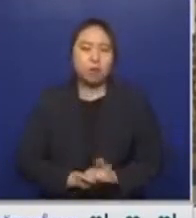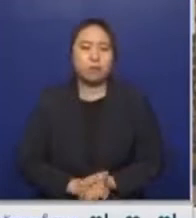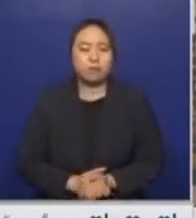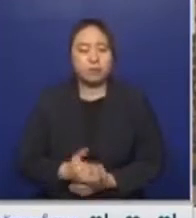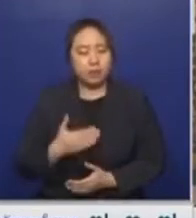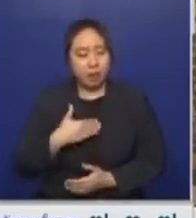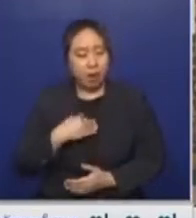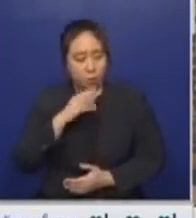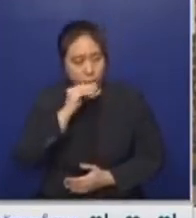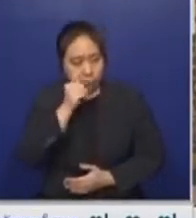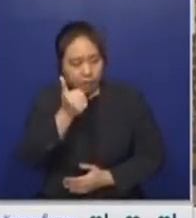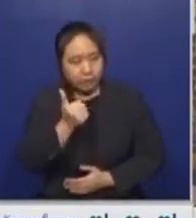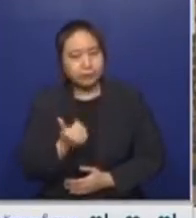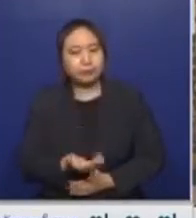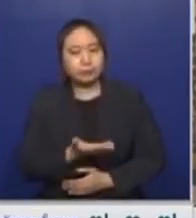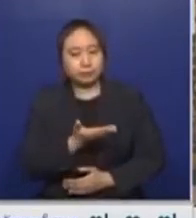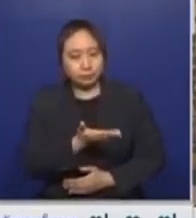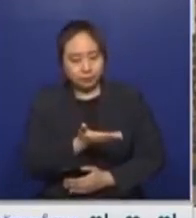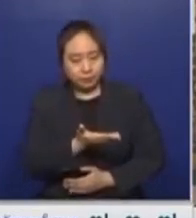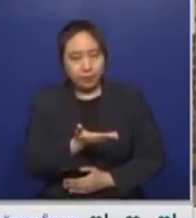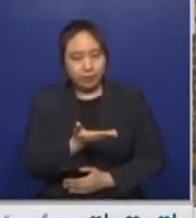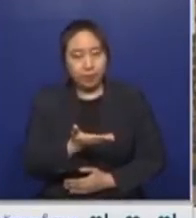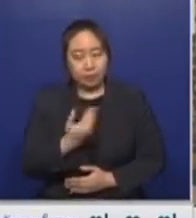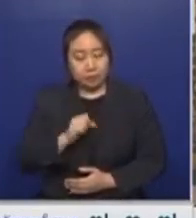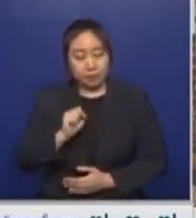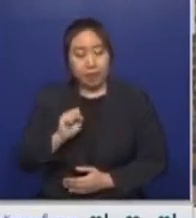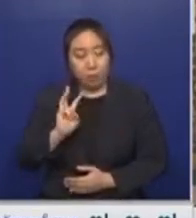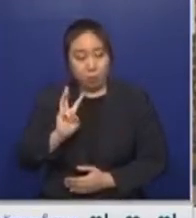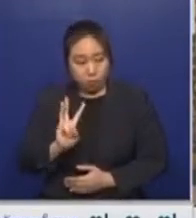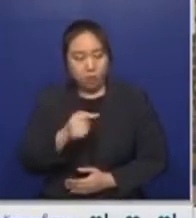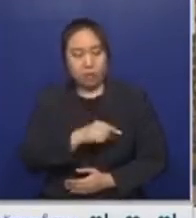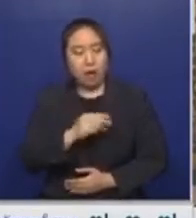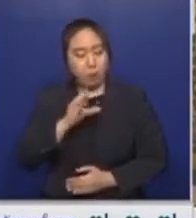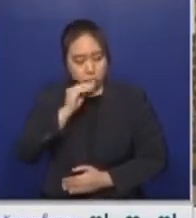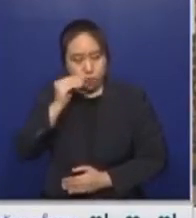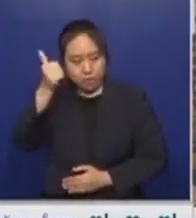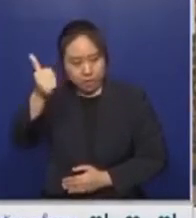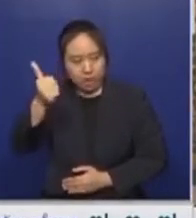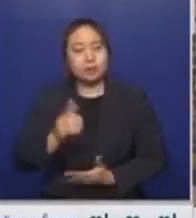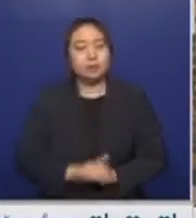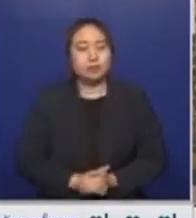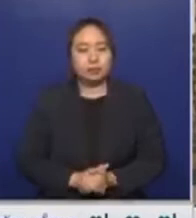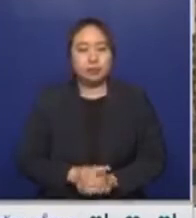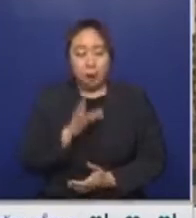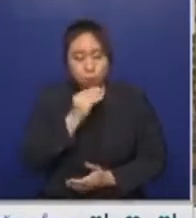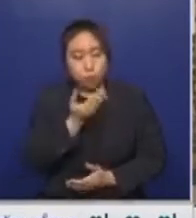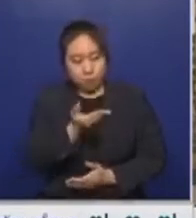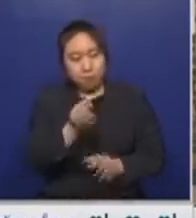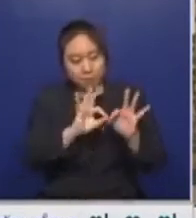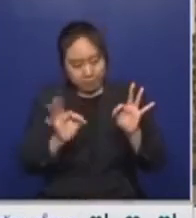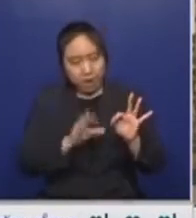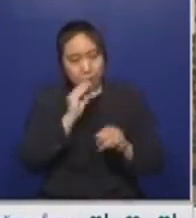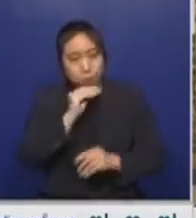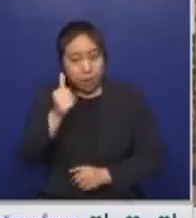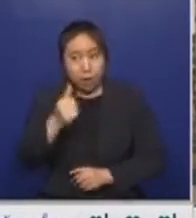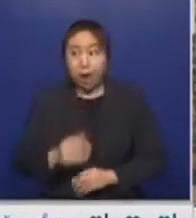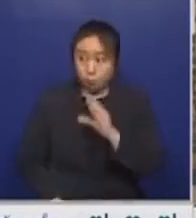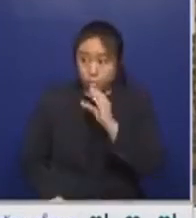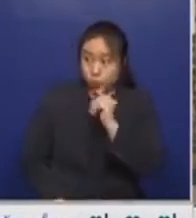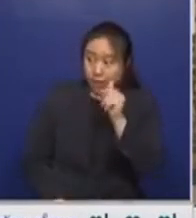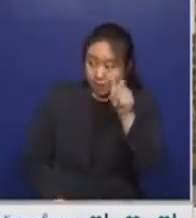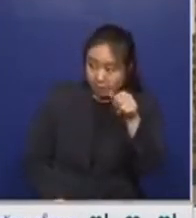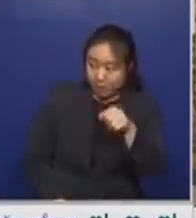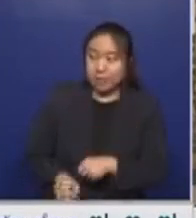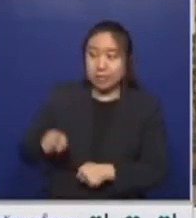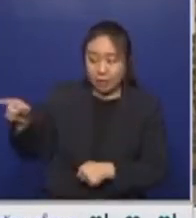ได้นะท่านเสรีพวกเราวุฒิที่เราก็มีสิทธิ์ที่จะพูดได้พูดอย่างนี้ก็พูดได ้อ๋อพูดได้ครับที่เขามารับ